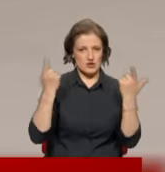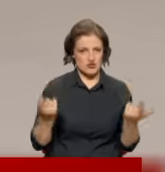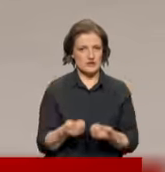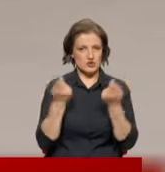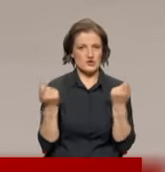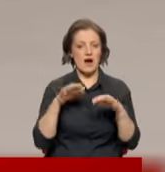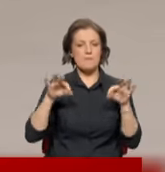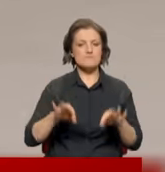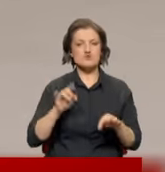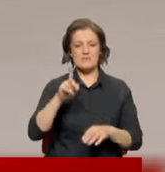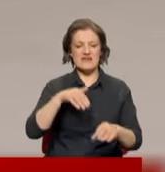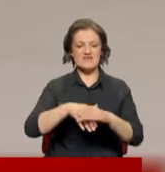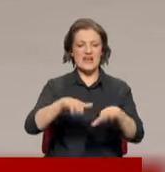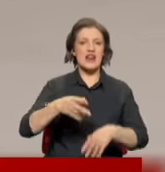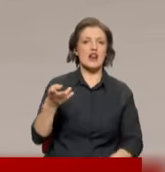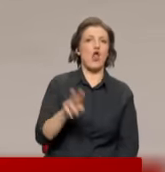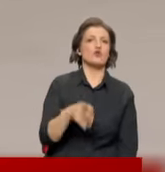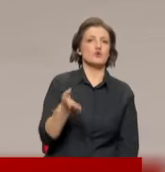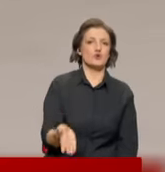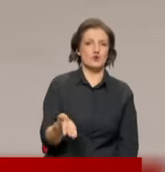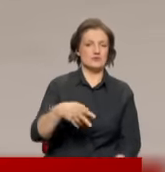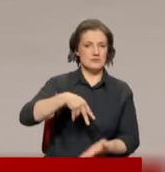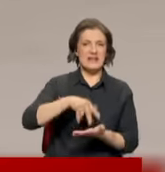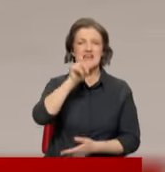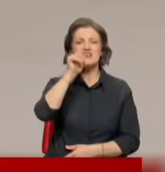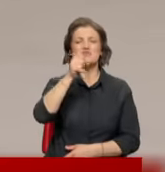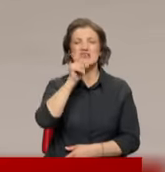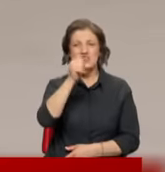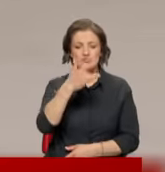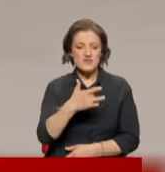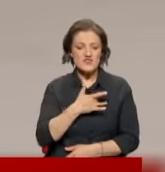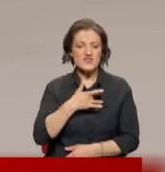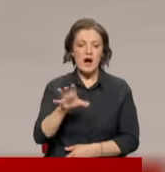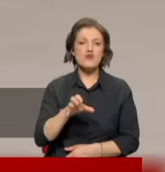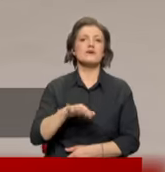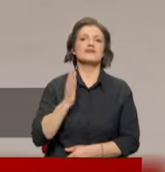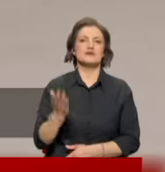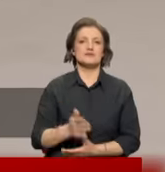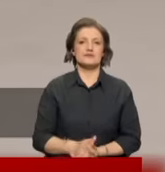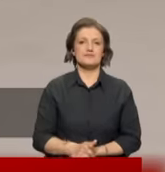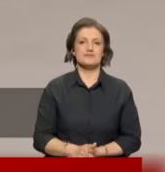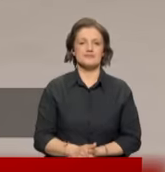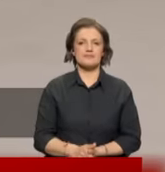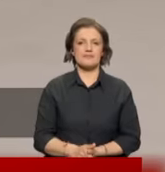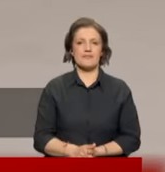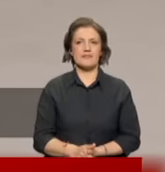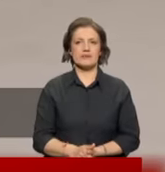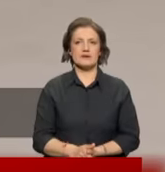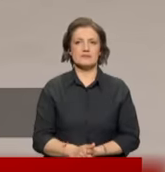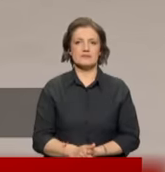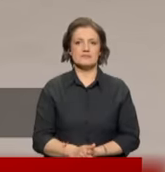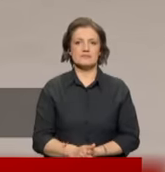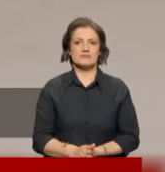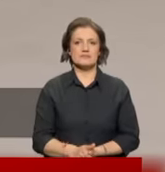çalışırken burada bir vekil can verdi bu kürsüde. Hiç mi ya, hiç mi vicdanınız sızlamadı? Daha geçen niye mi